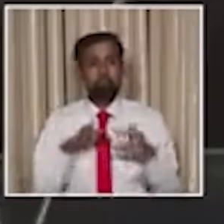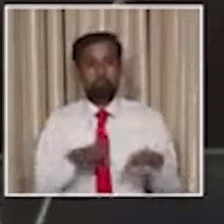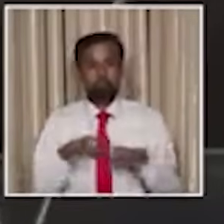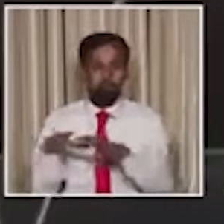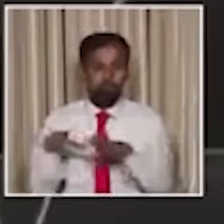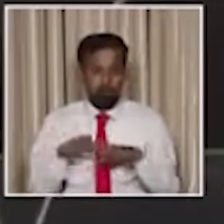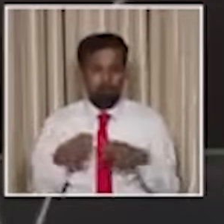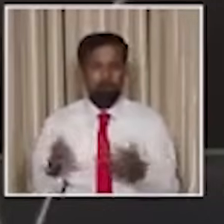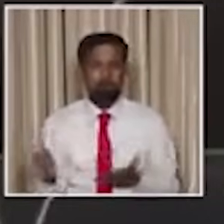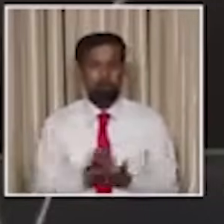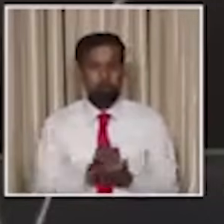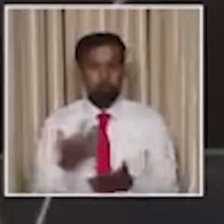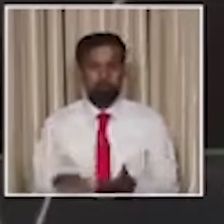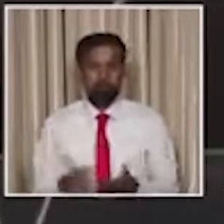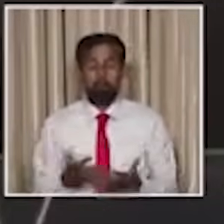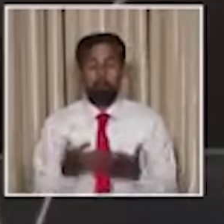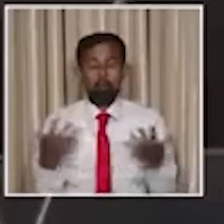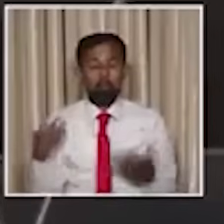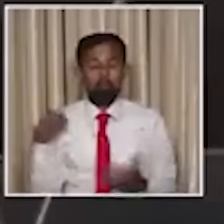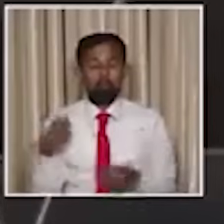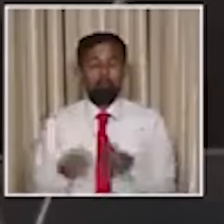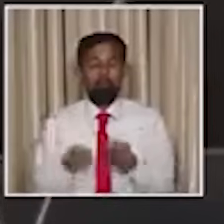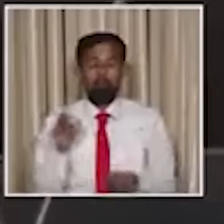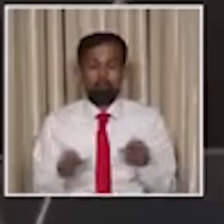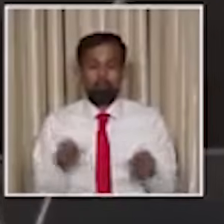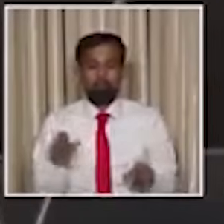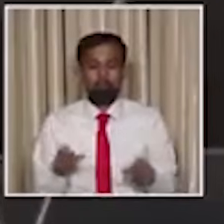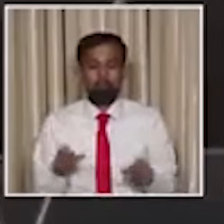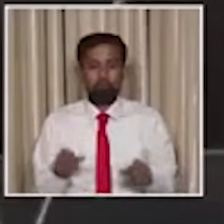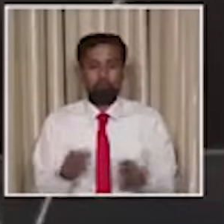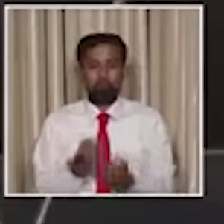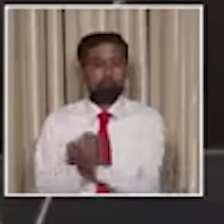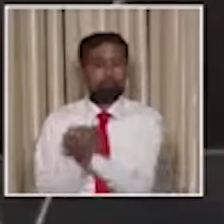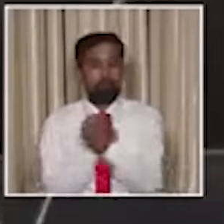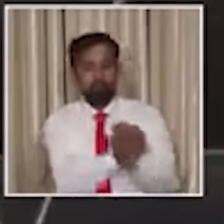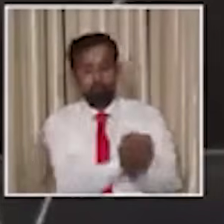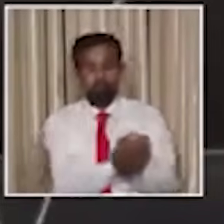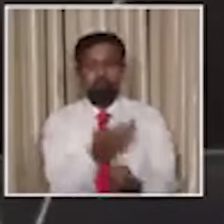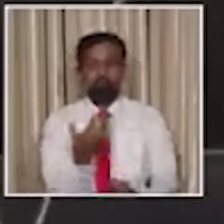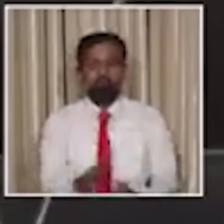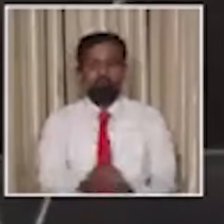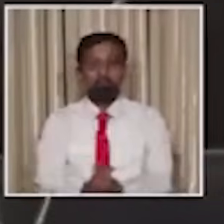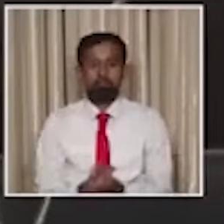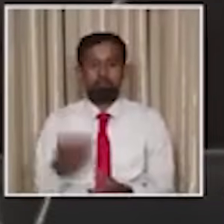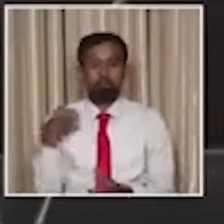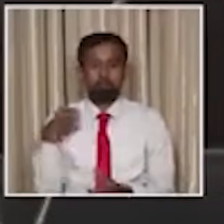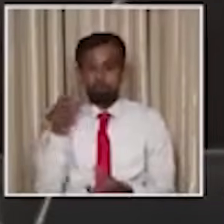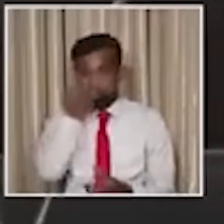பொய் செய்திகளை, பொய் கதைகளை பரப்பி இந்த நாட்டிலே சிங்கள தமிழ் முஸ்லிம் மக்களுக்கிடையிலே முஸ்லிம் சமுதாயத்தின் மீது